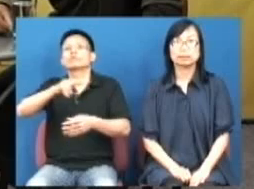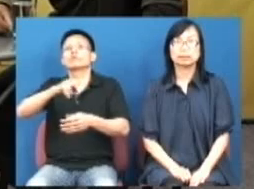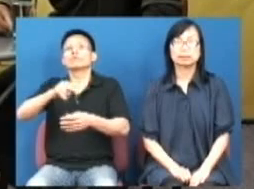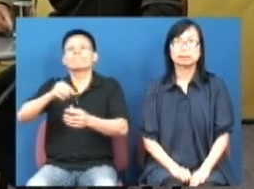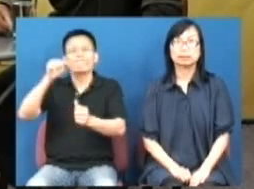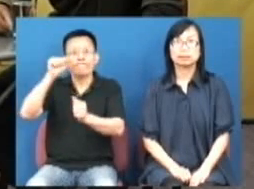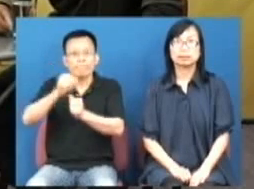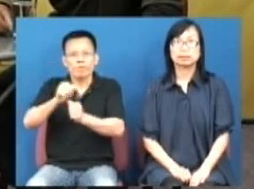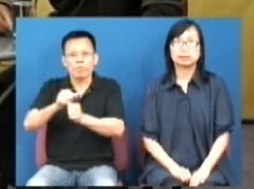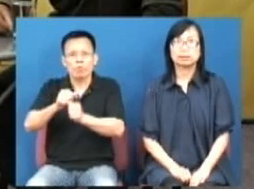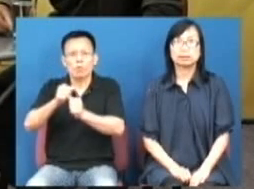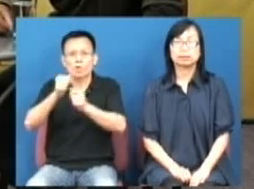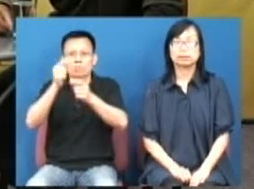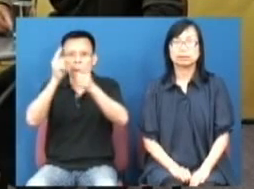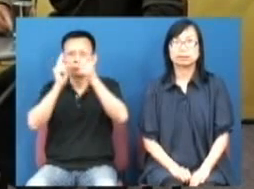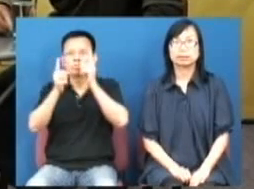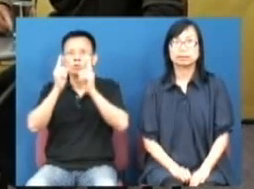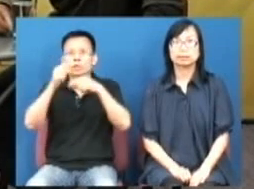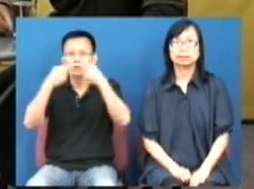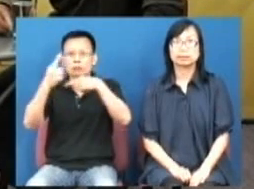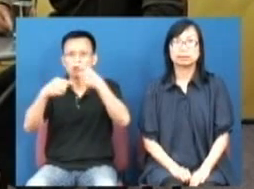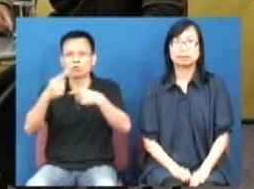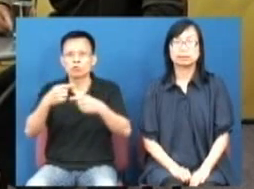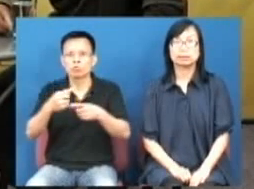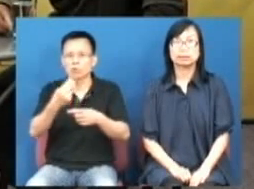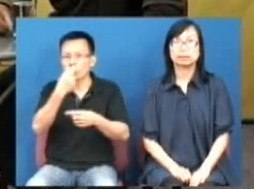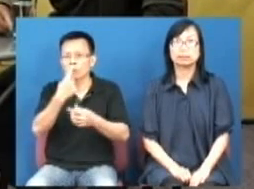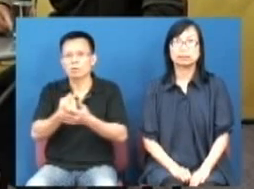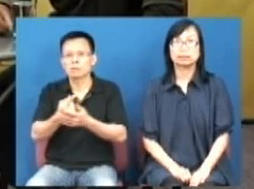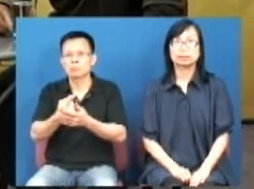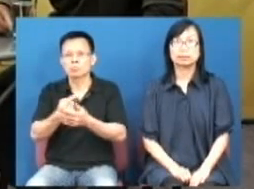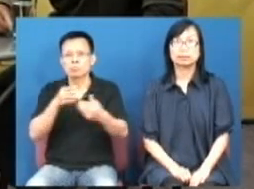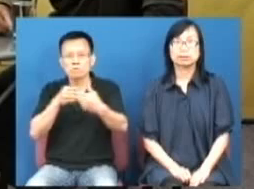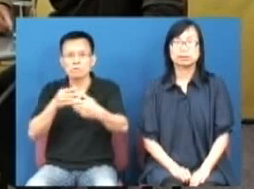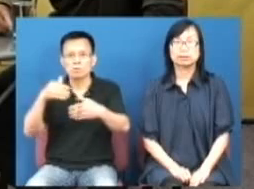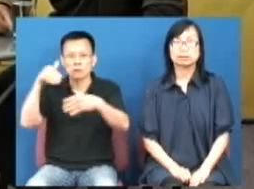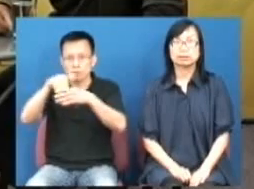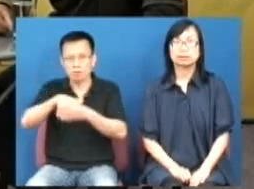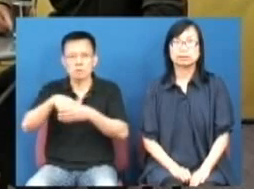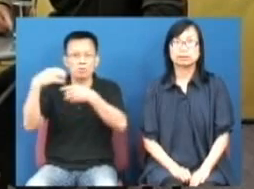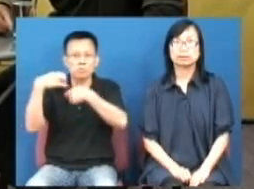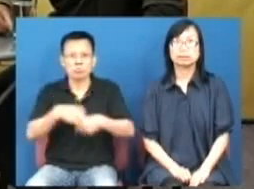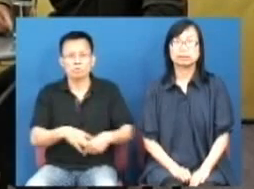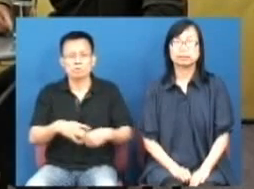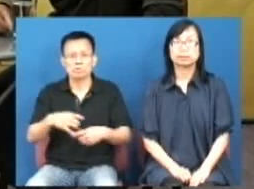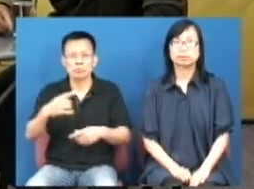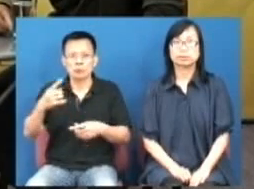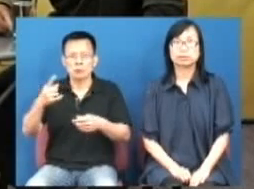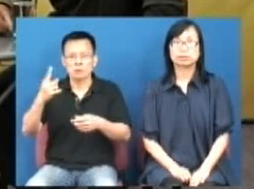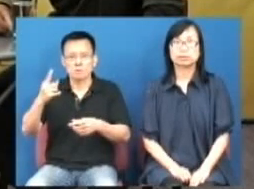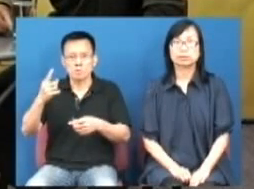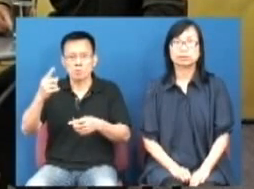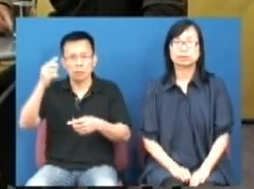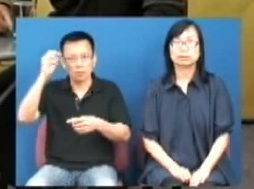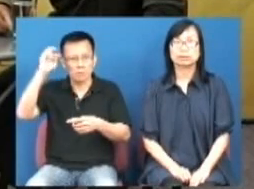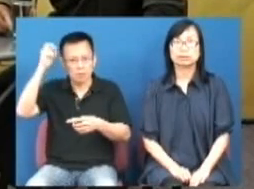係言論嘅空間。你係令到我哋咧對一啲參選人嘅係理念，對佢哋有嘅有冇政綱都好啦，佢